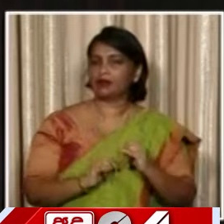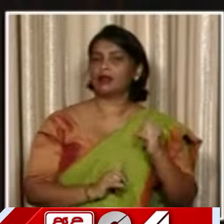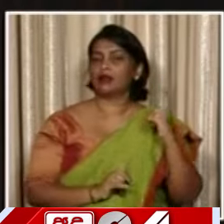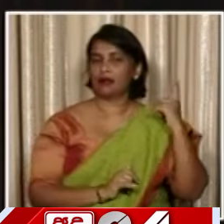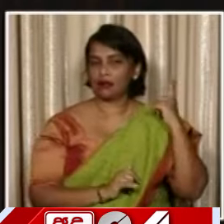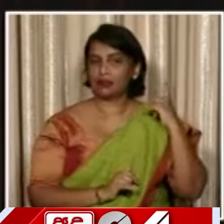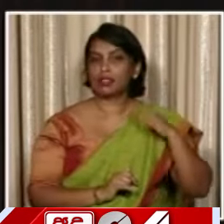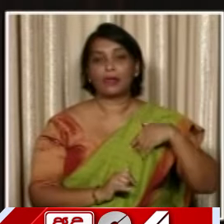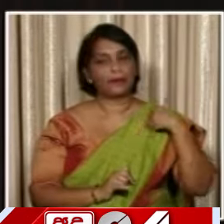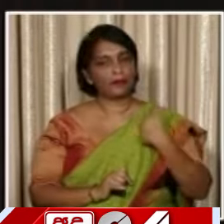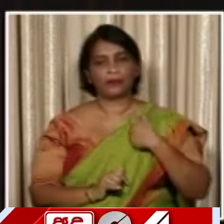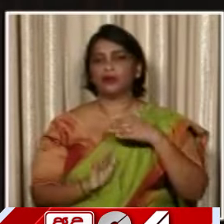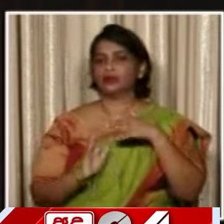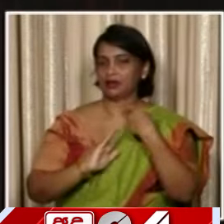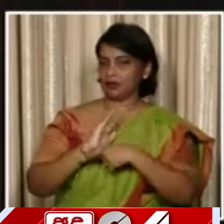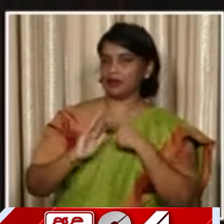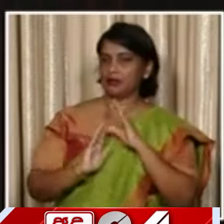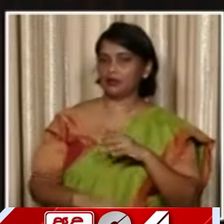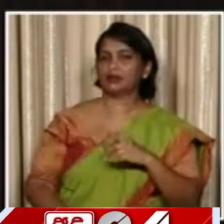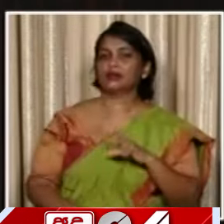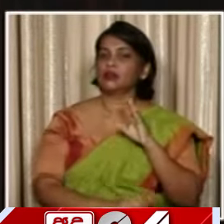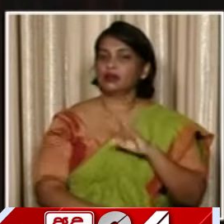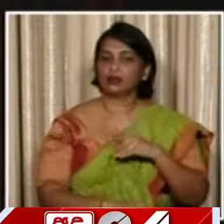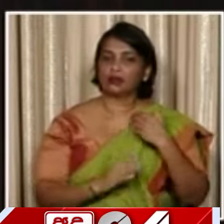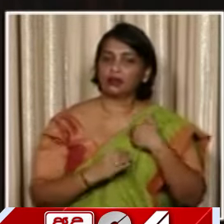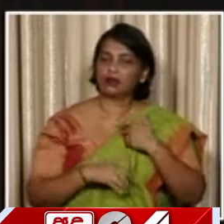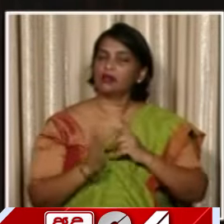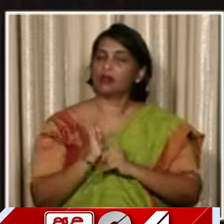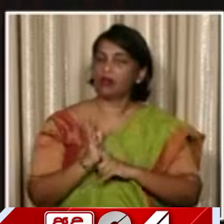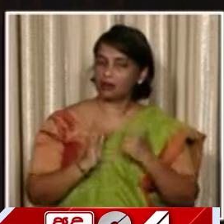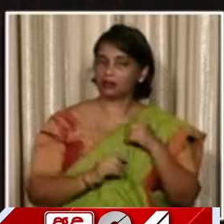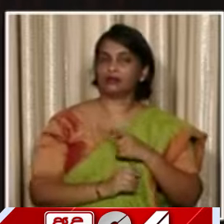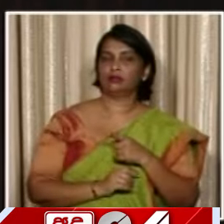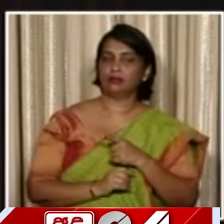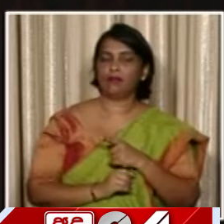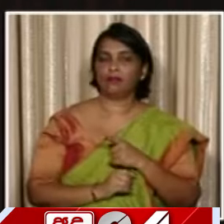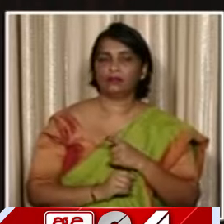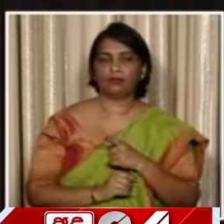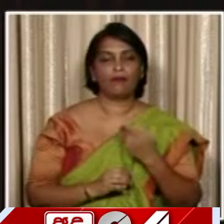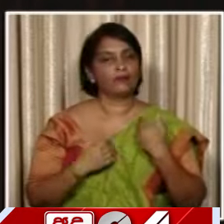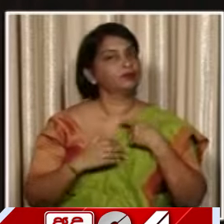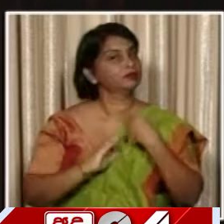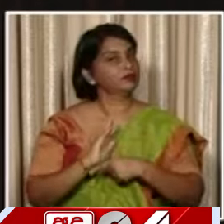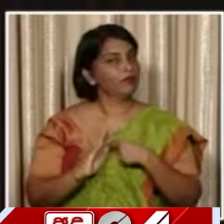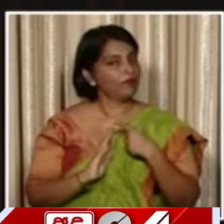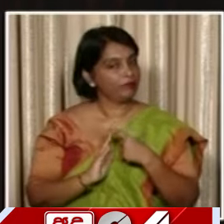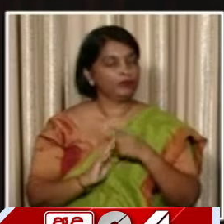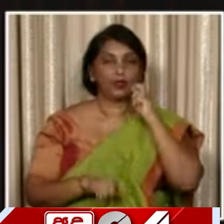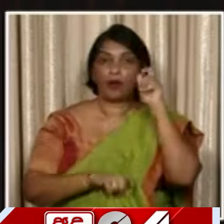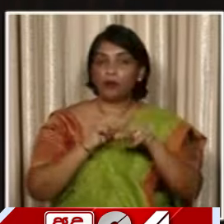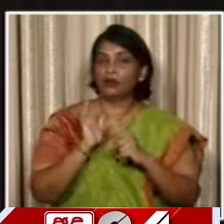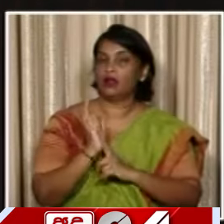ආරක්ෂක ප්‍රධානීන් හිටපු රටක් අපිට තිබුණේ. හැබැයි අපේ වාසනාවට අපේ රටේ